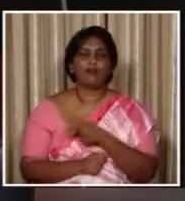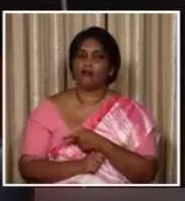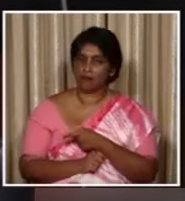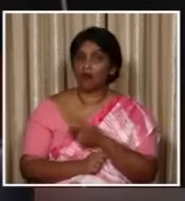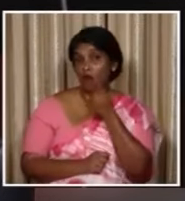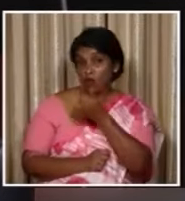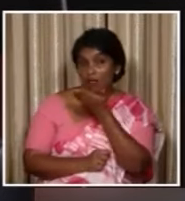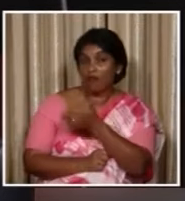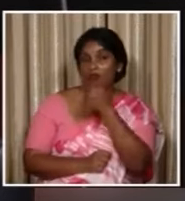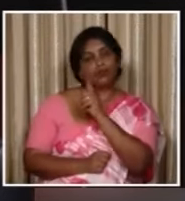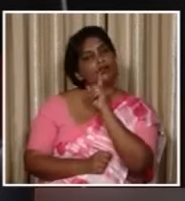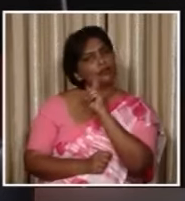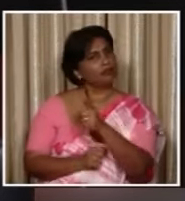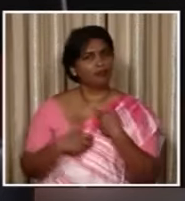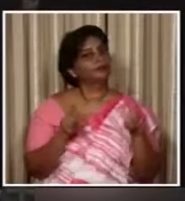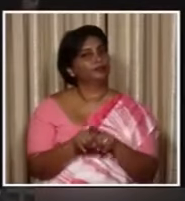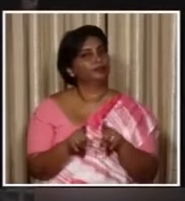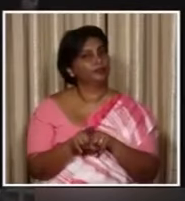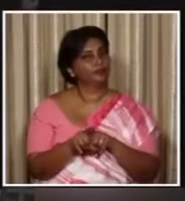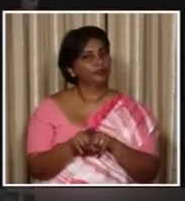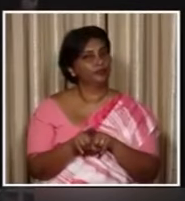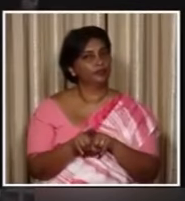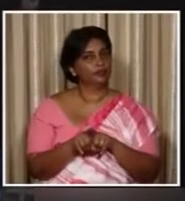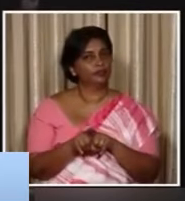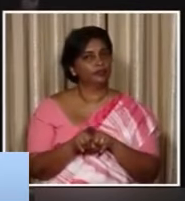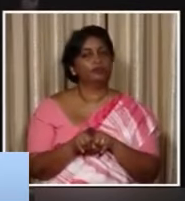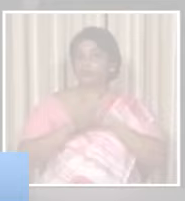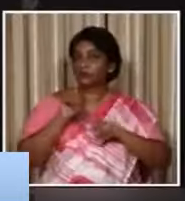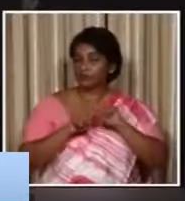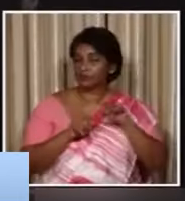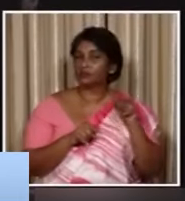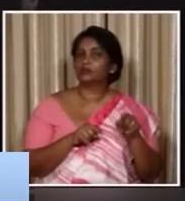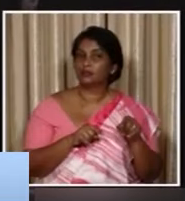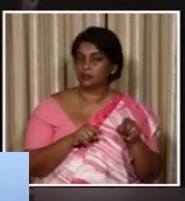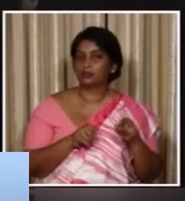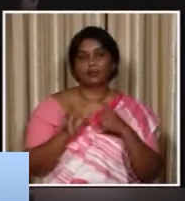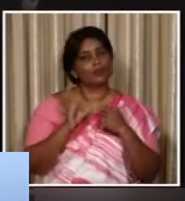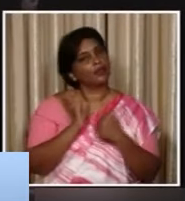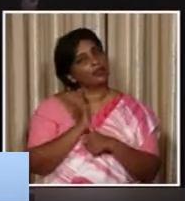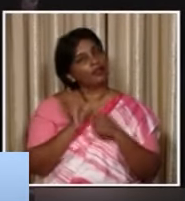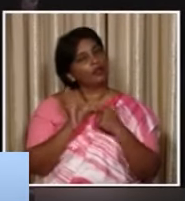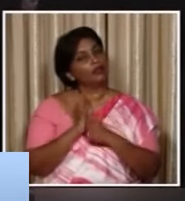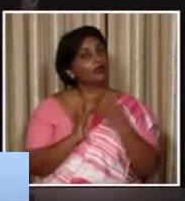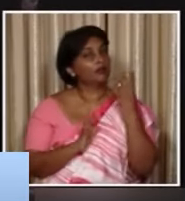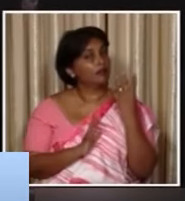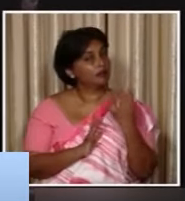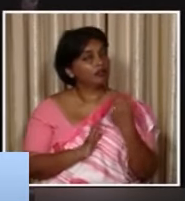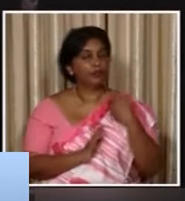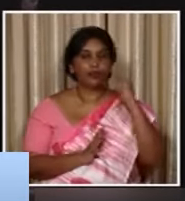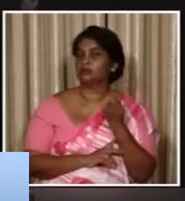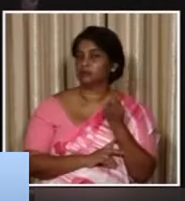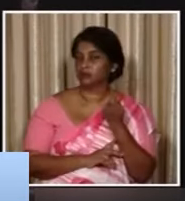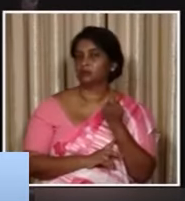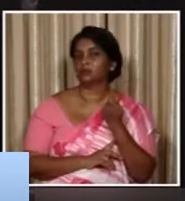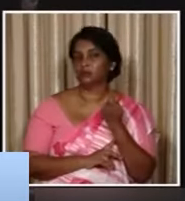දෙයක් තියෙනකොට හොඳයි කියලා කියන්න අපි බය වෙන්න ඕනේ නැහැ අපි අද කතා කරන්නේ මේ 54ම විශේෂයෙන්ම